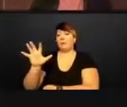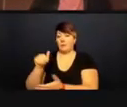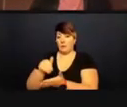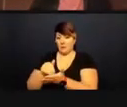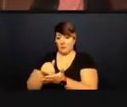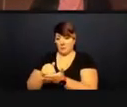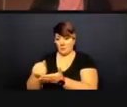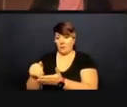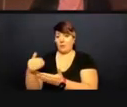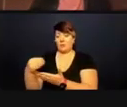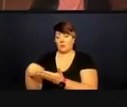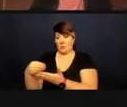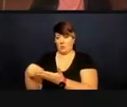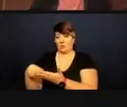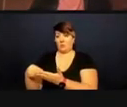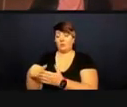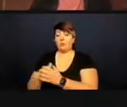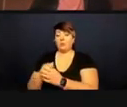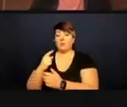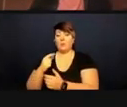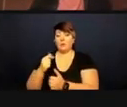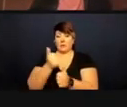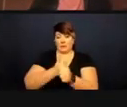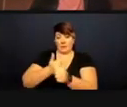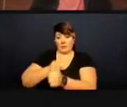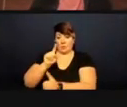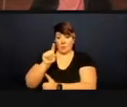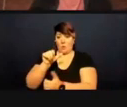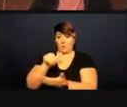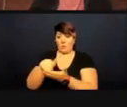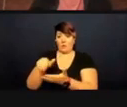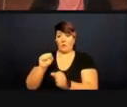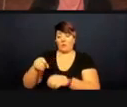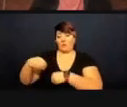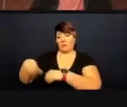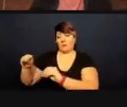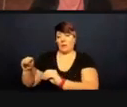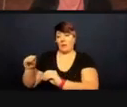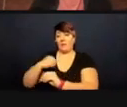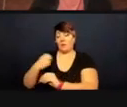tutakuwa na uwezo wa bondi ya dola milioni 500.